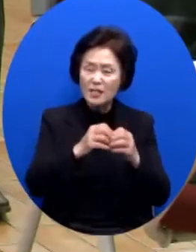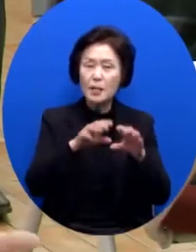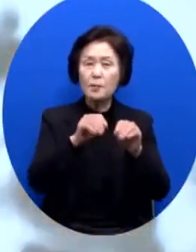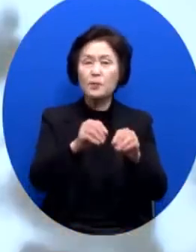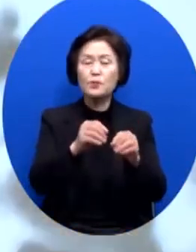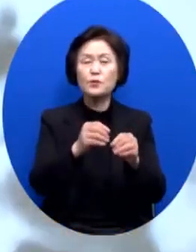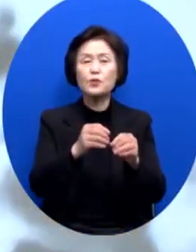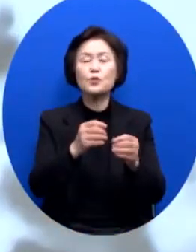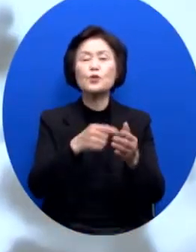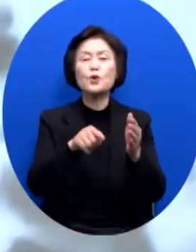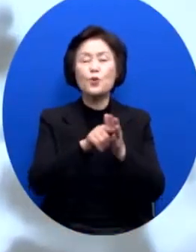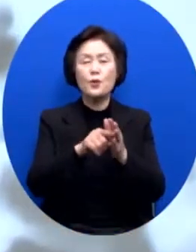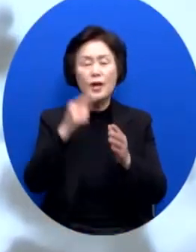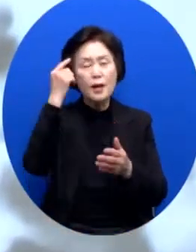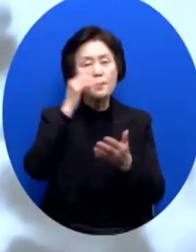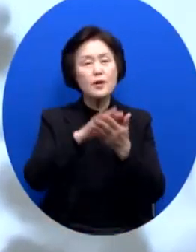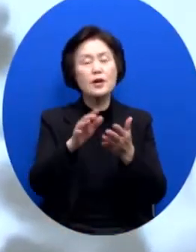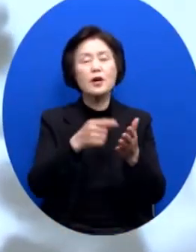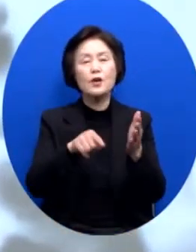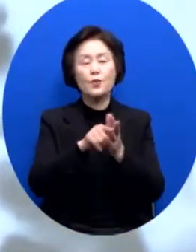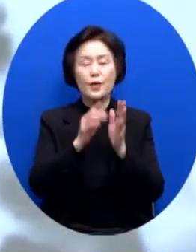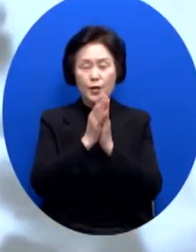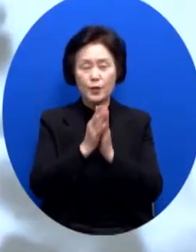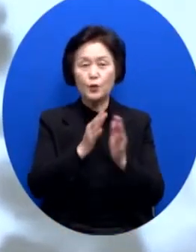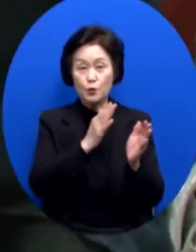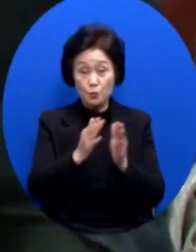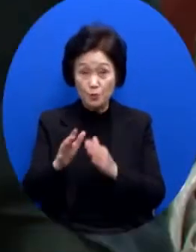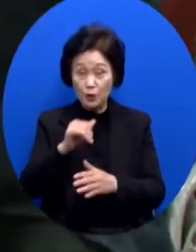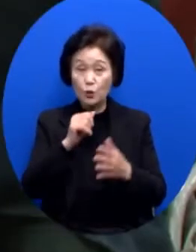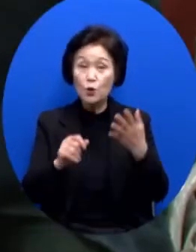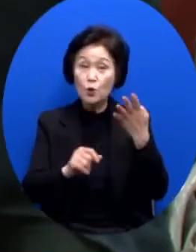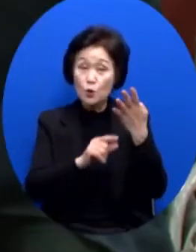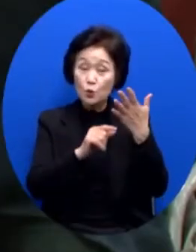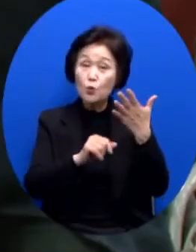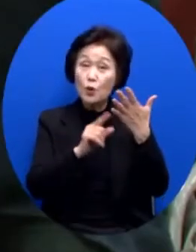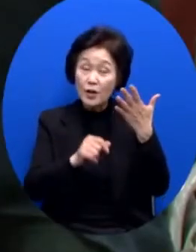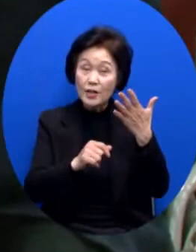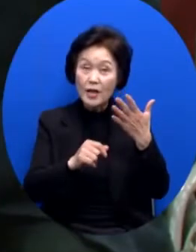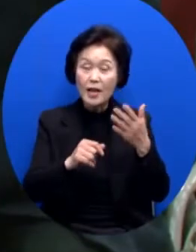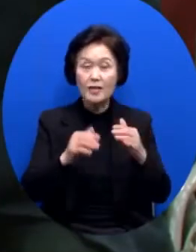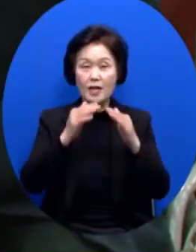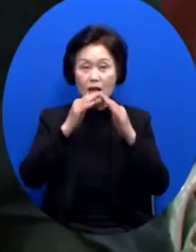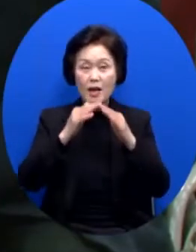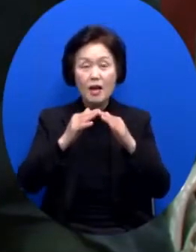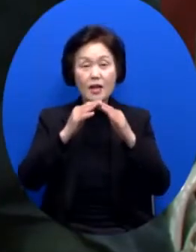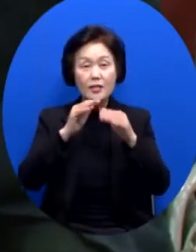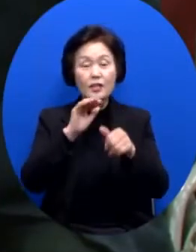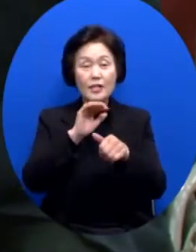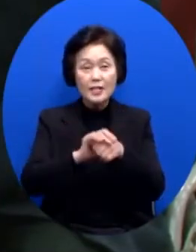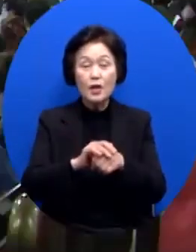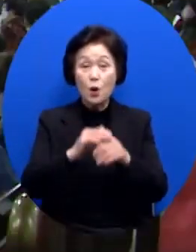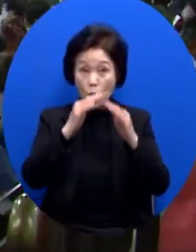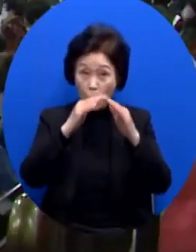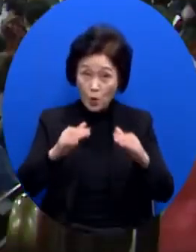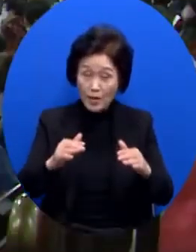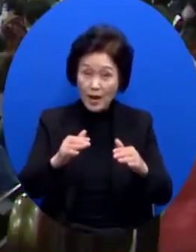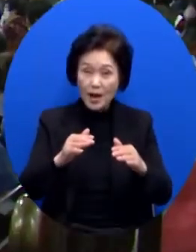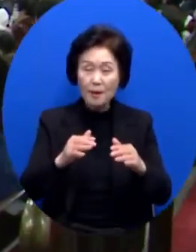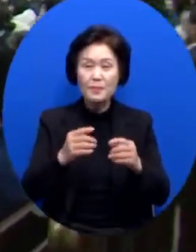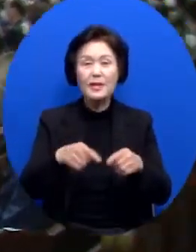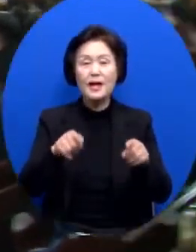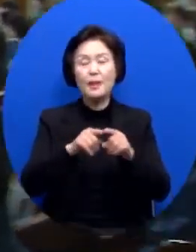기도회를 하고 준비하고 있고 9월에는 영어 남 아 지역이 한곳에 모여서 함께 한마음으로